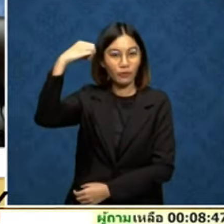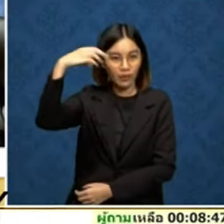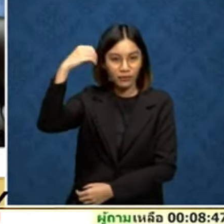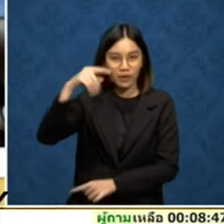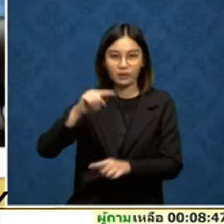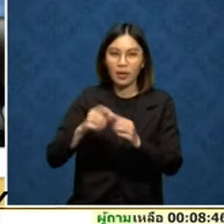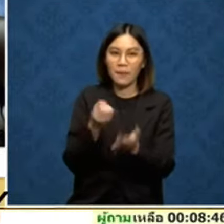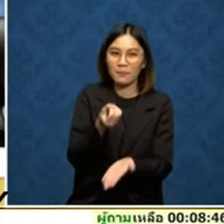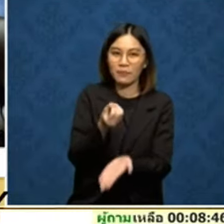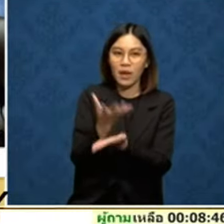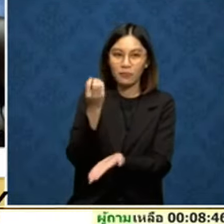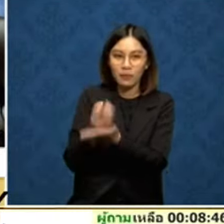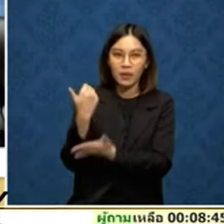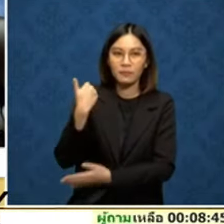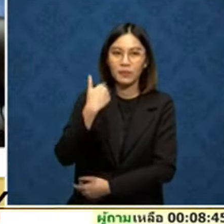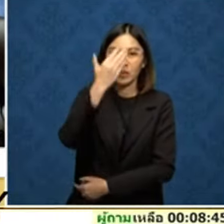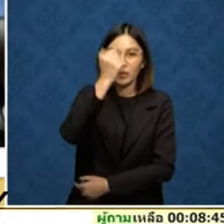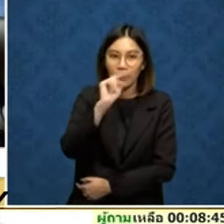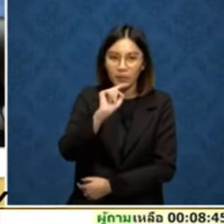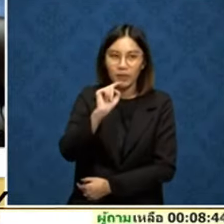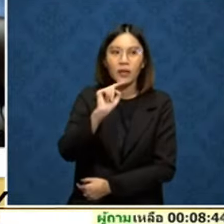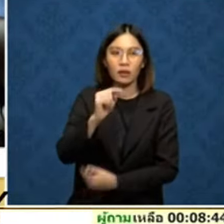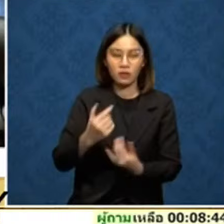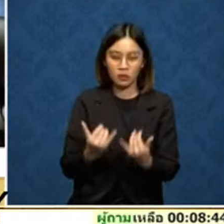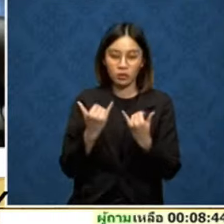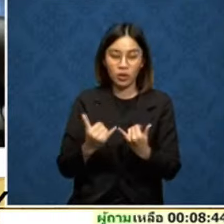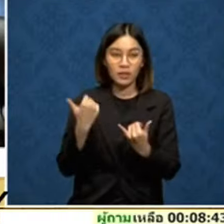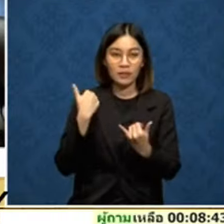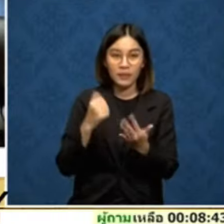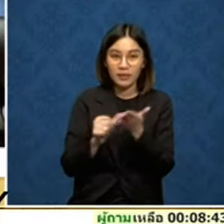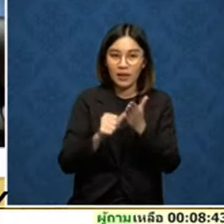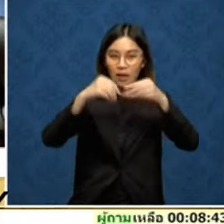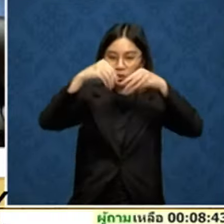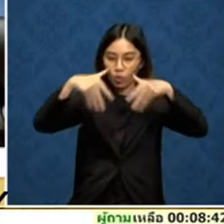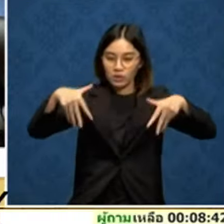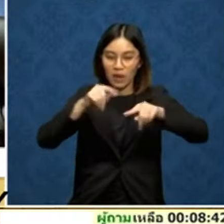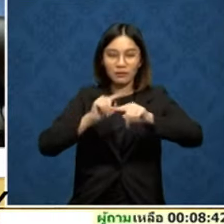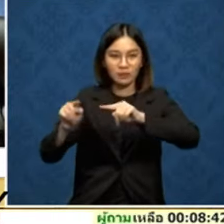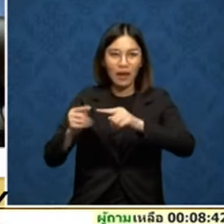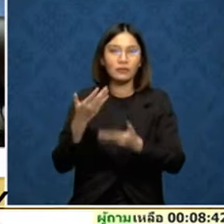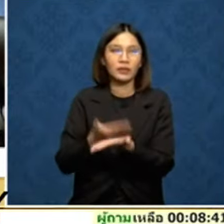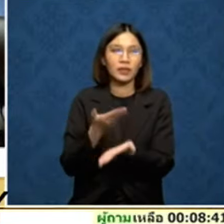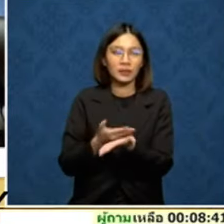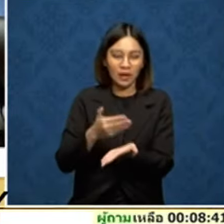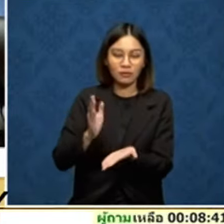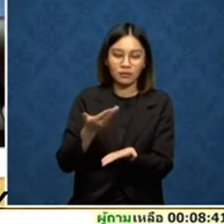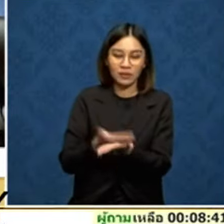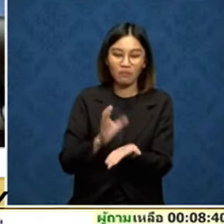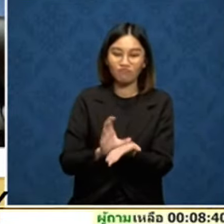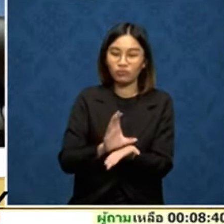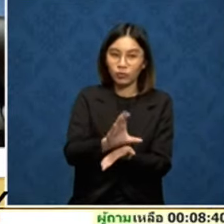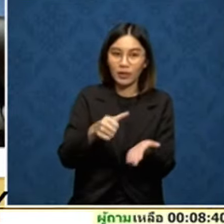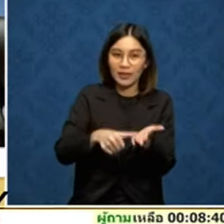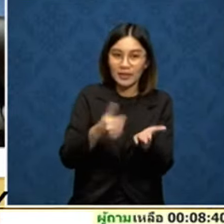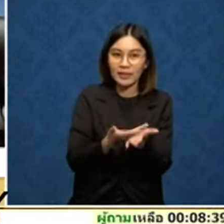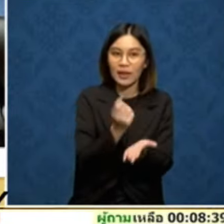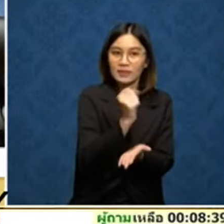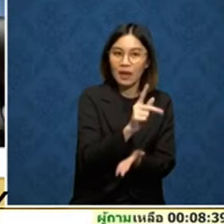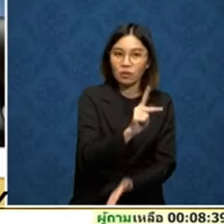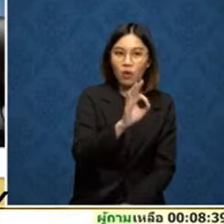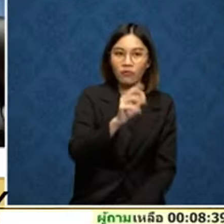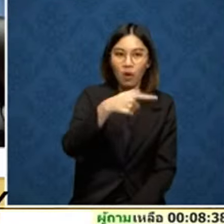แพงเหมือนเดิมนะคะเพราะว่าถึงแม้ว่าตอนนี้เราจะมีการปรับโครงสร้างอะไรแล้วเนี่ยก็ยังต้องเอาเงินส่วนหนึ่งไปใช้หนี้กฟผ.อยู่ดีถึงแม้ว่า